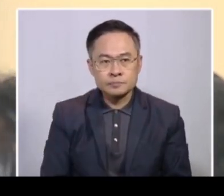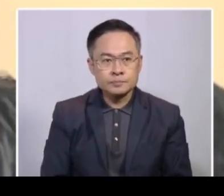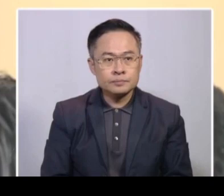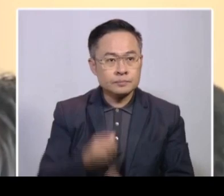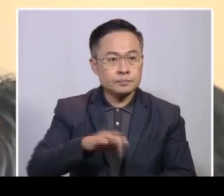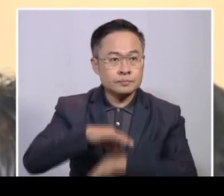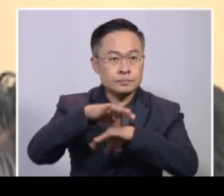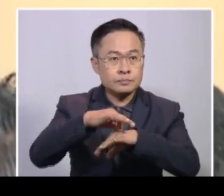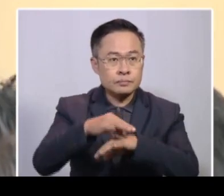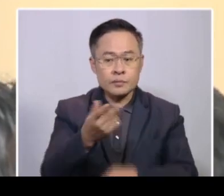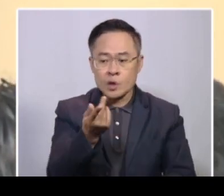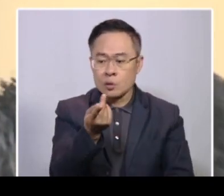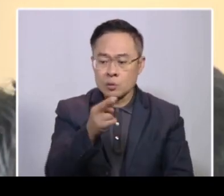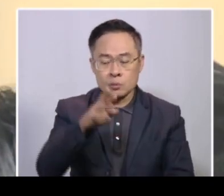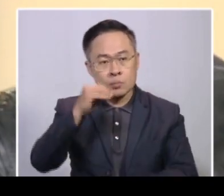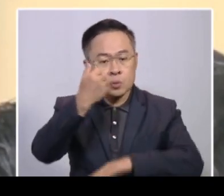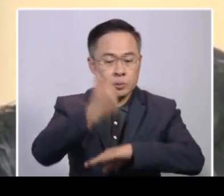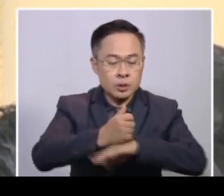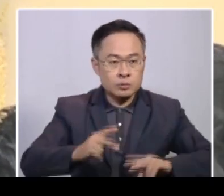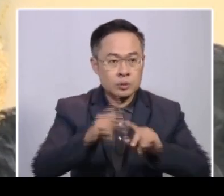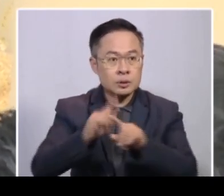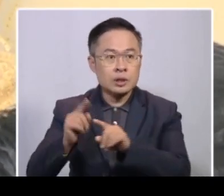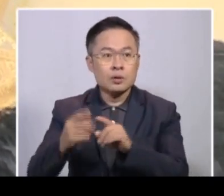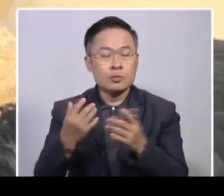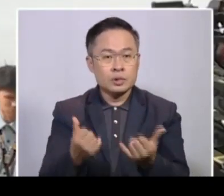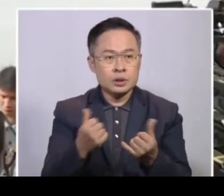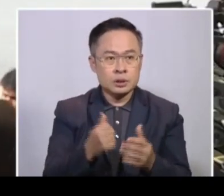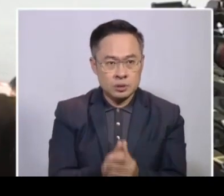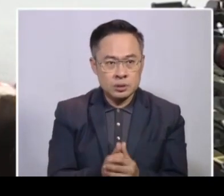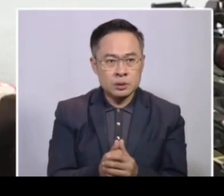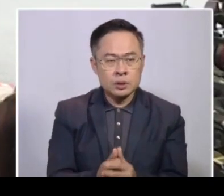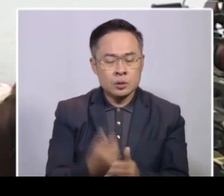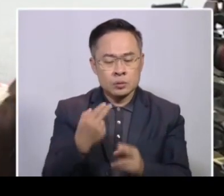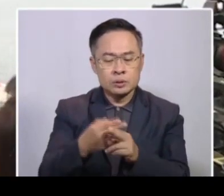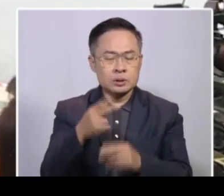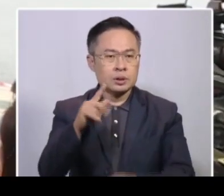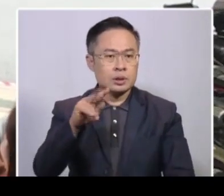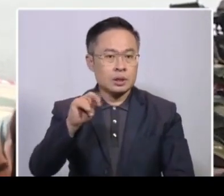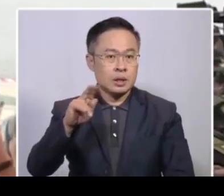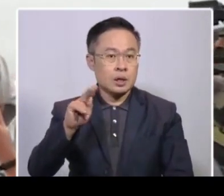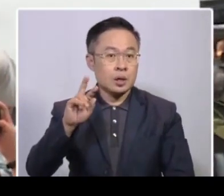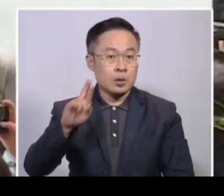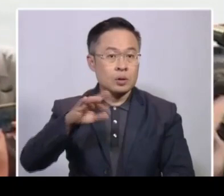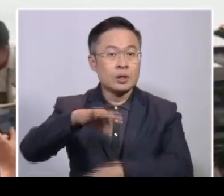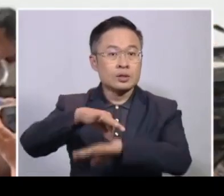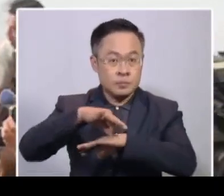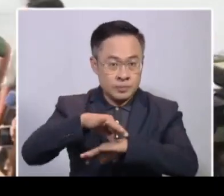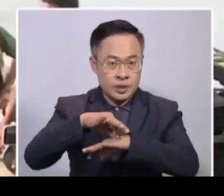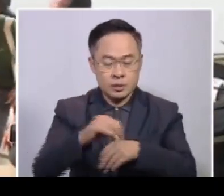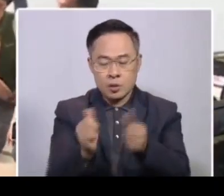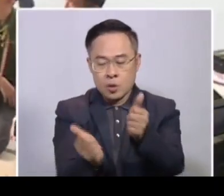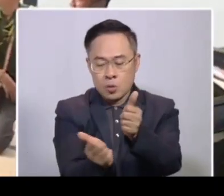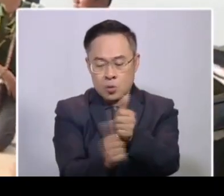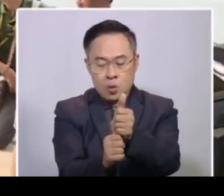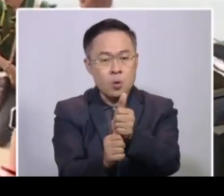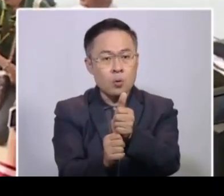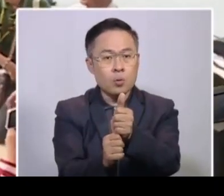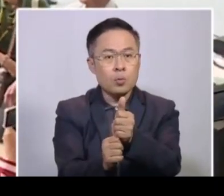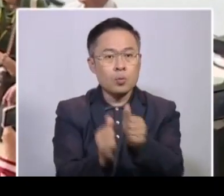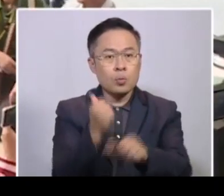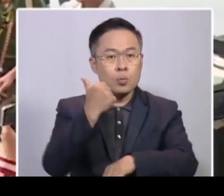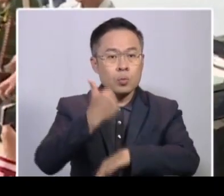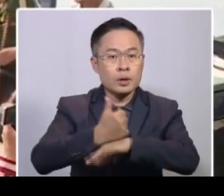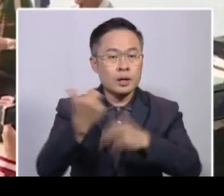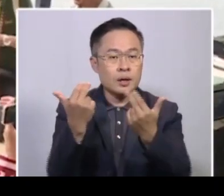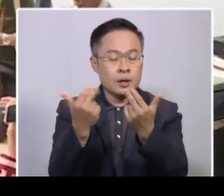แต่งตั้งรัฐมนตรีนั้นนายธนกรวังบุญคงชนะรัฐมนตรีประจำสำนักนายกรัฐมนตรีในฐานะรองหัวหน้าพรรครวมไทยสร้างชาติกล่าวว่